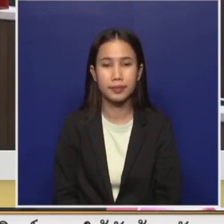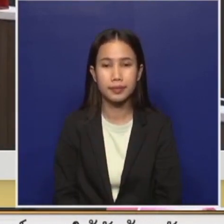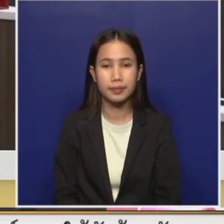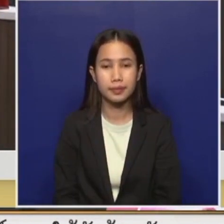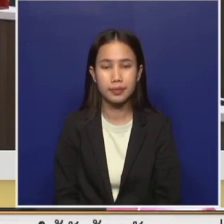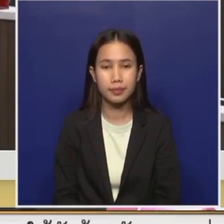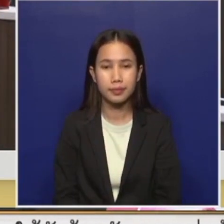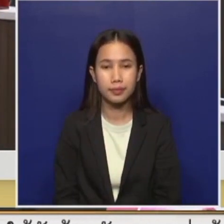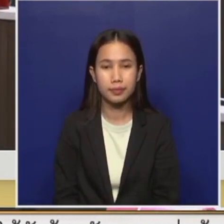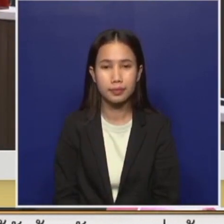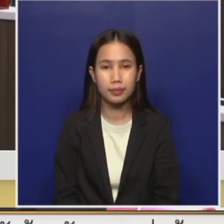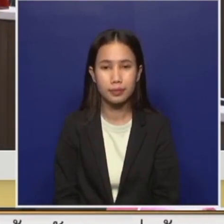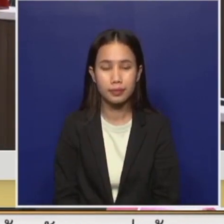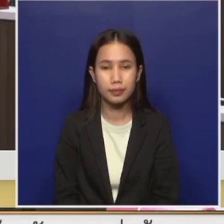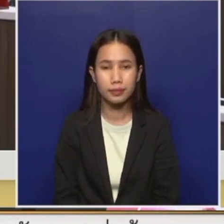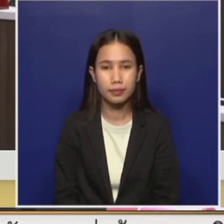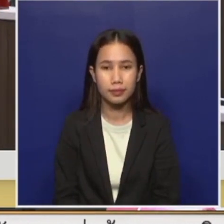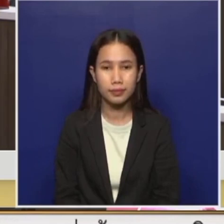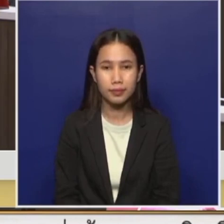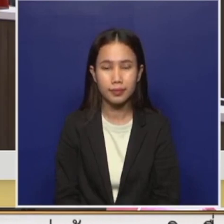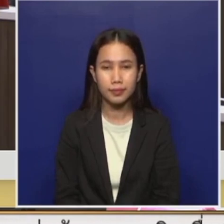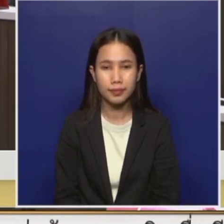ท่านครับ เรื่องหนี้เี่ย